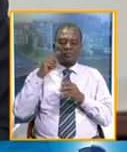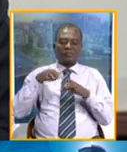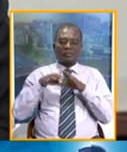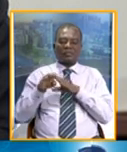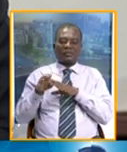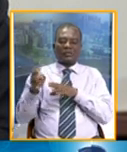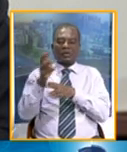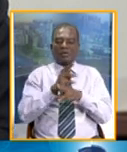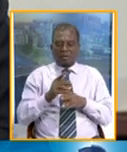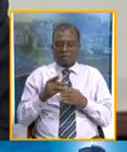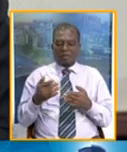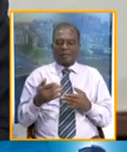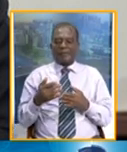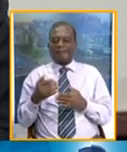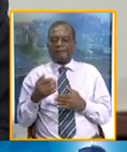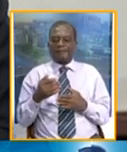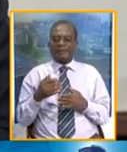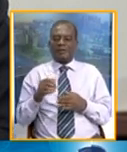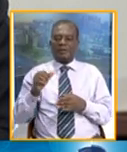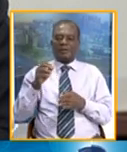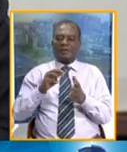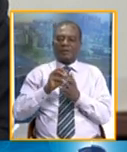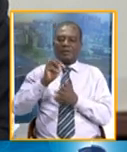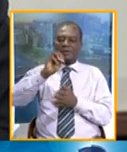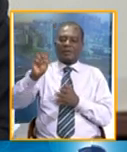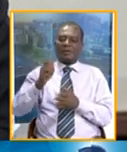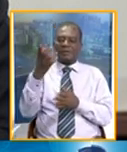se présente comme suit. Mercredi